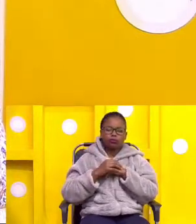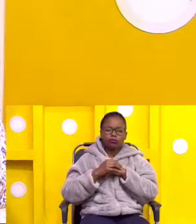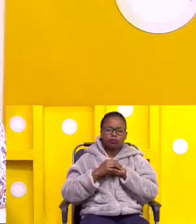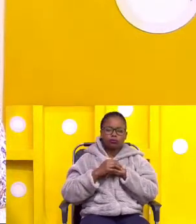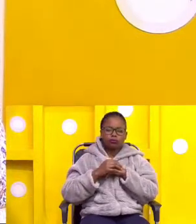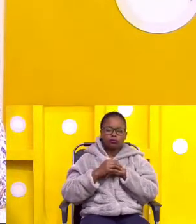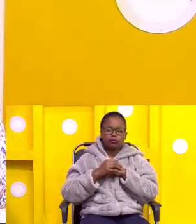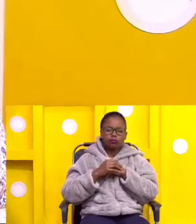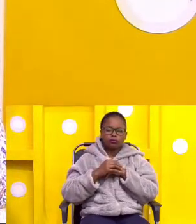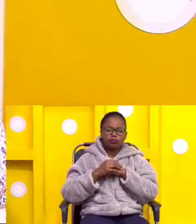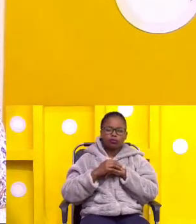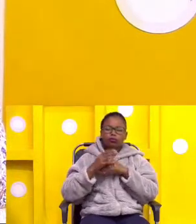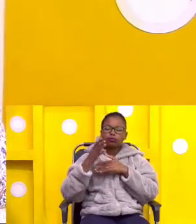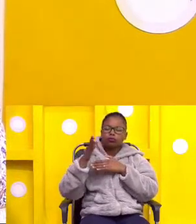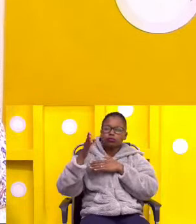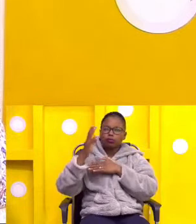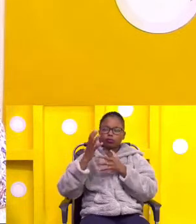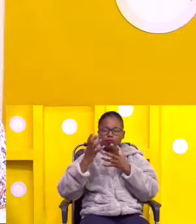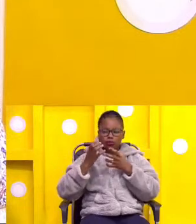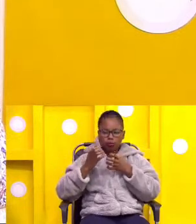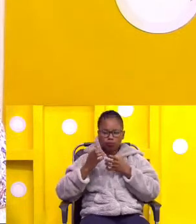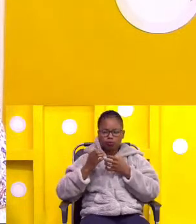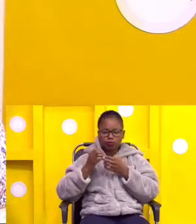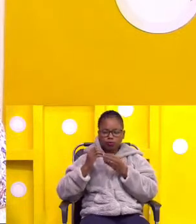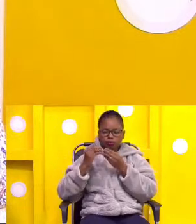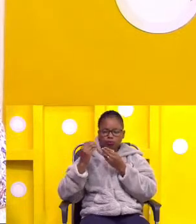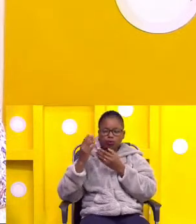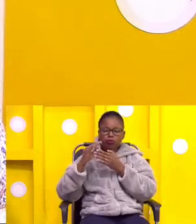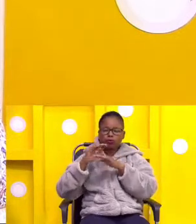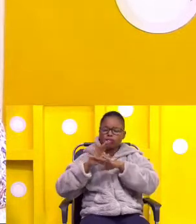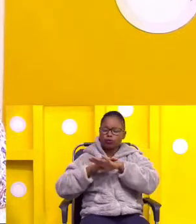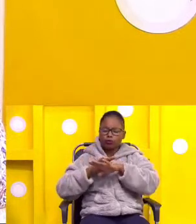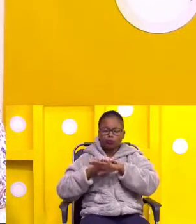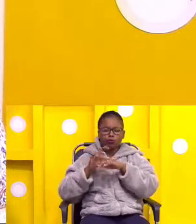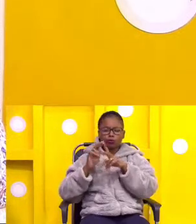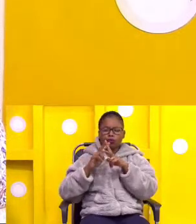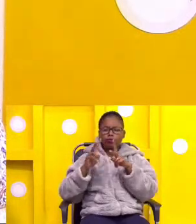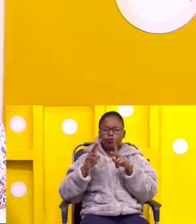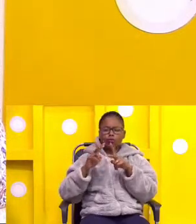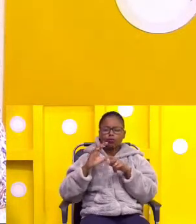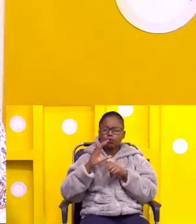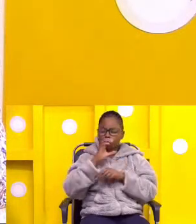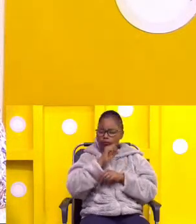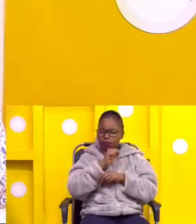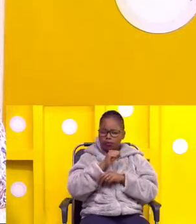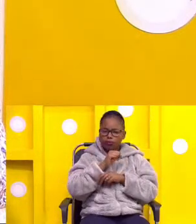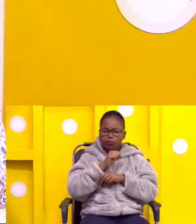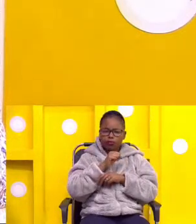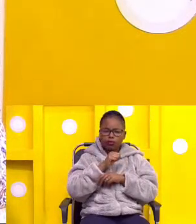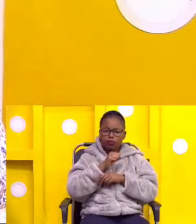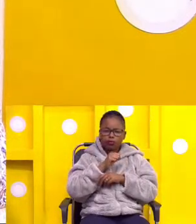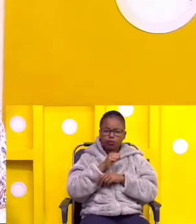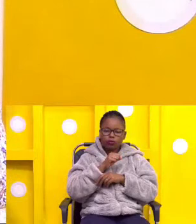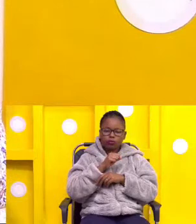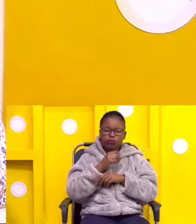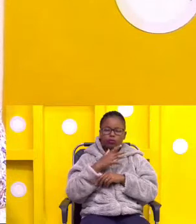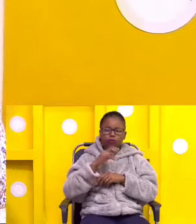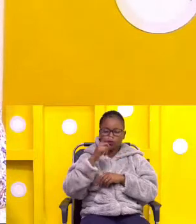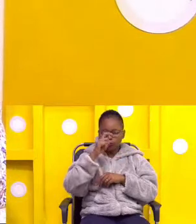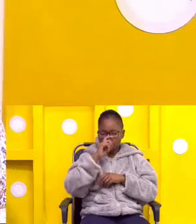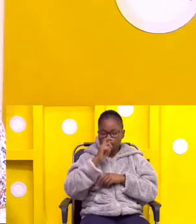Ngai endaga igongona riega na itheru. Likiaga gwitikirika lea kagwitikirika